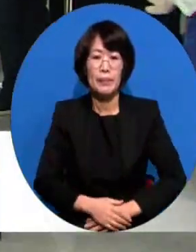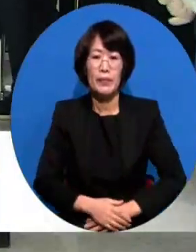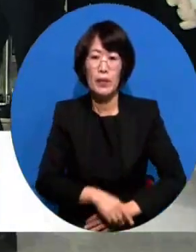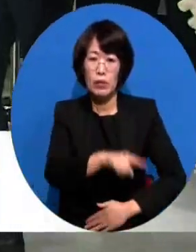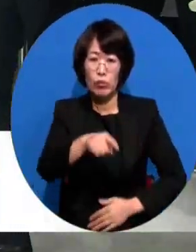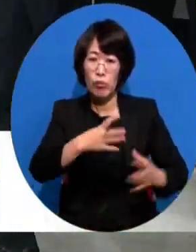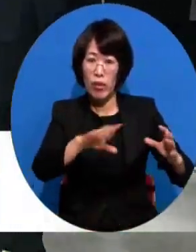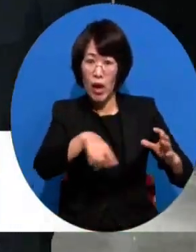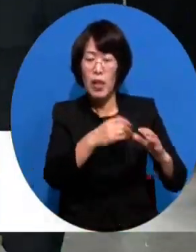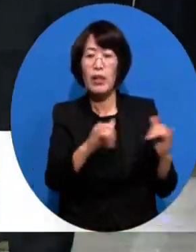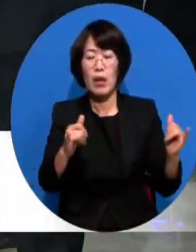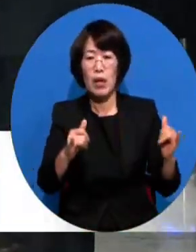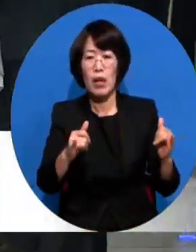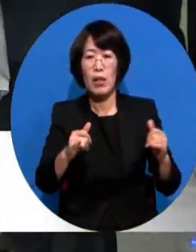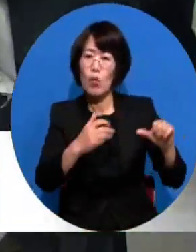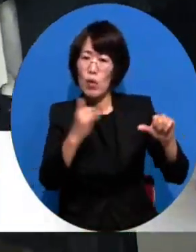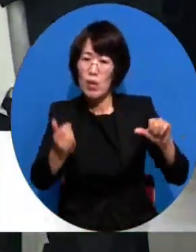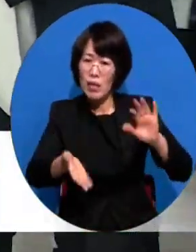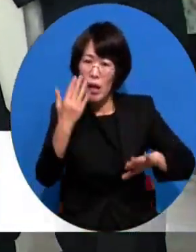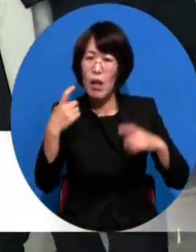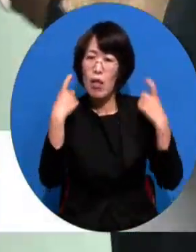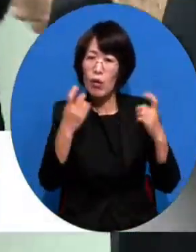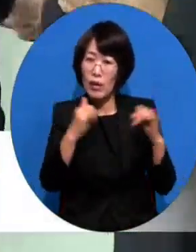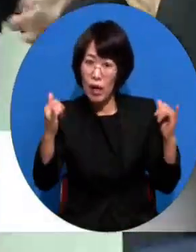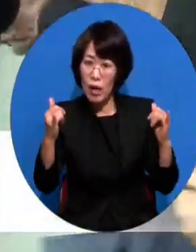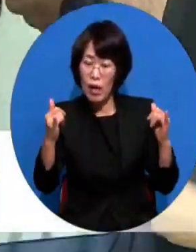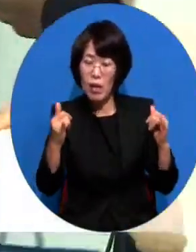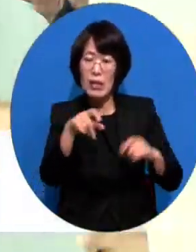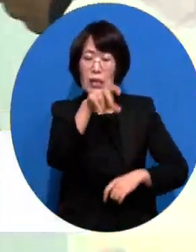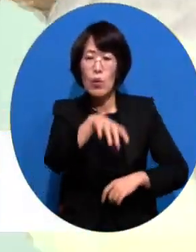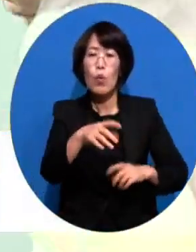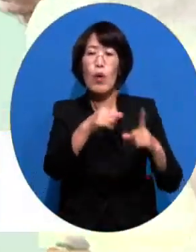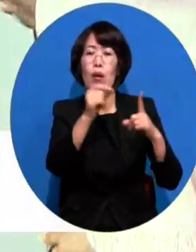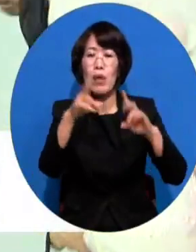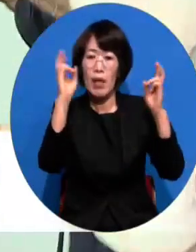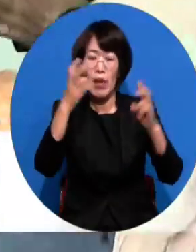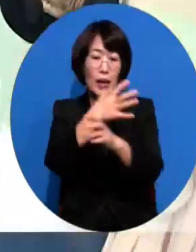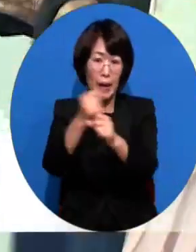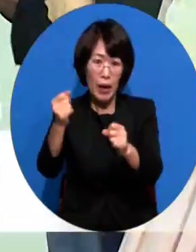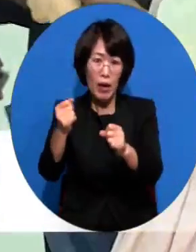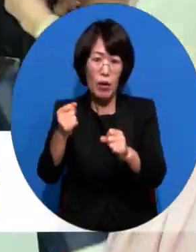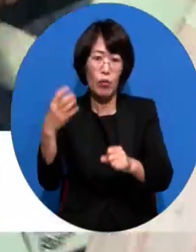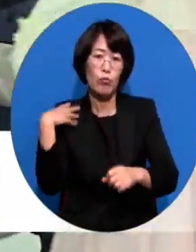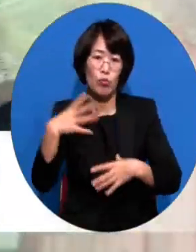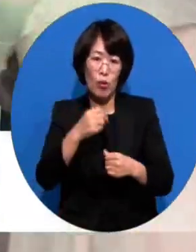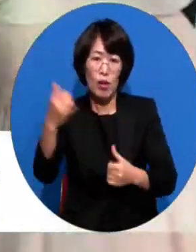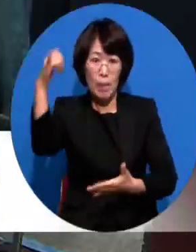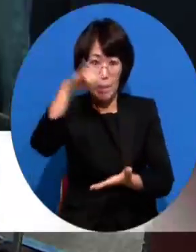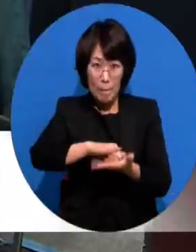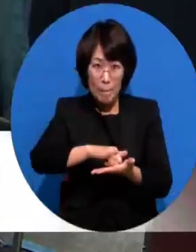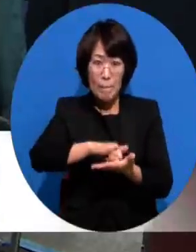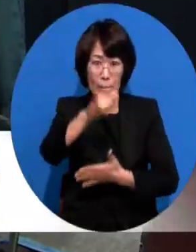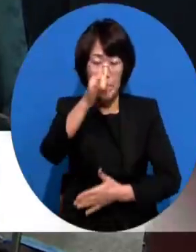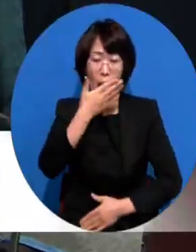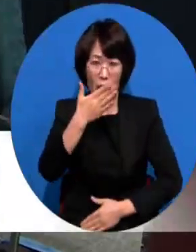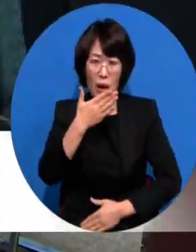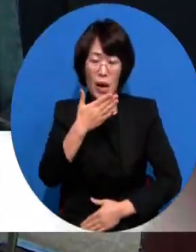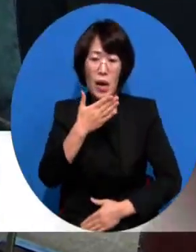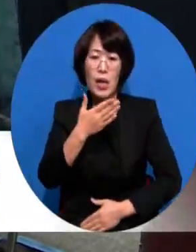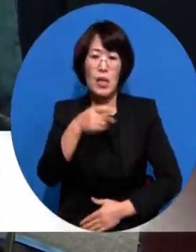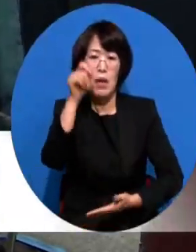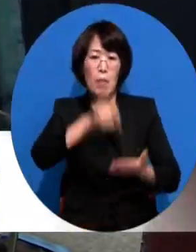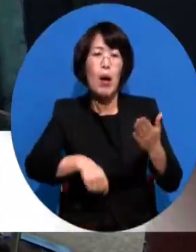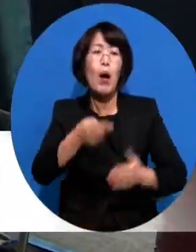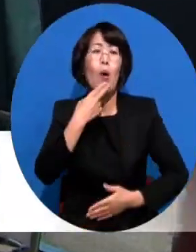이들 국가 국민들은 5인 이상 단체 관광객이 현지 모집 여행사를 통해 무안공항으로 입출국할 때 비자